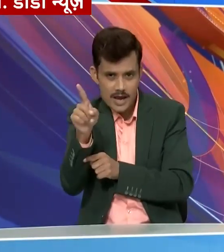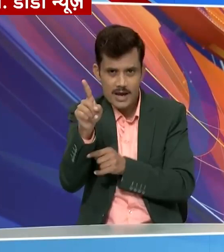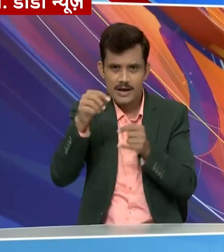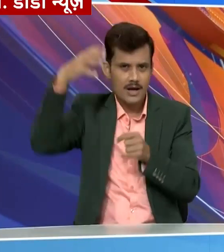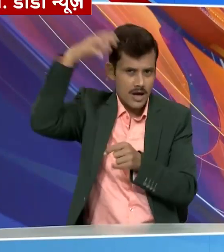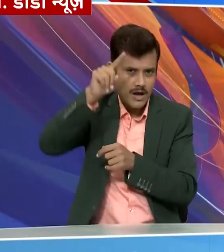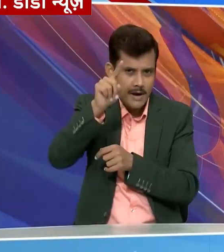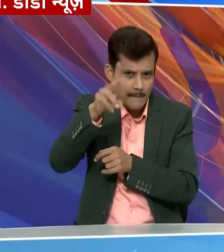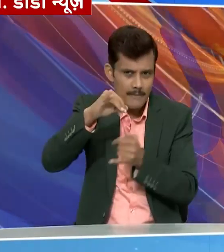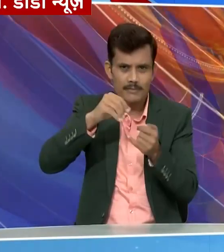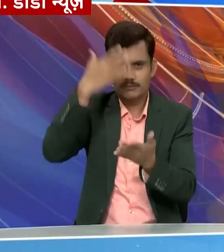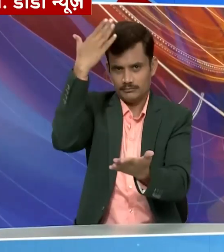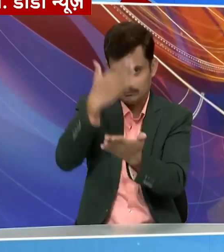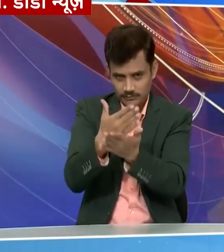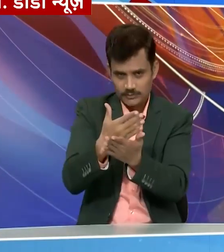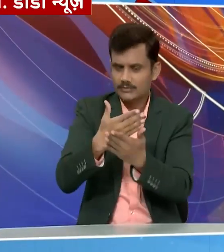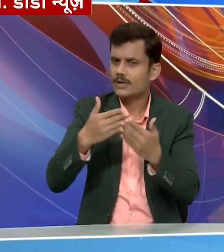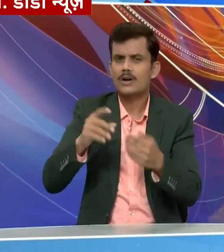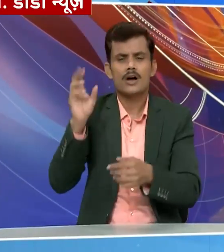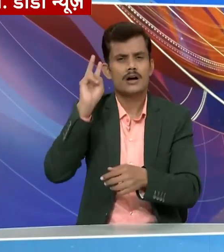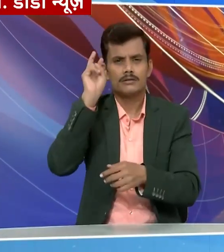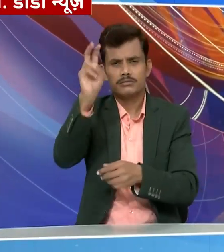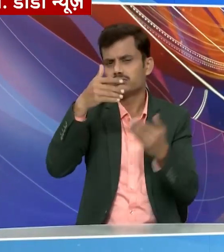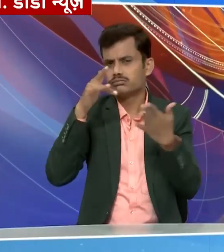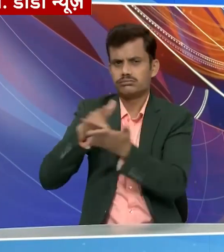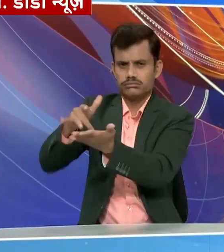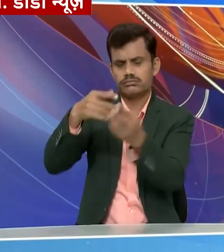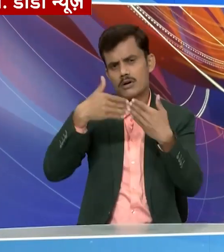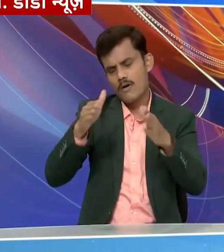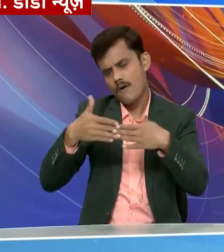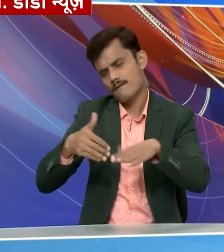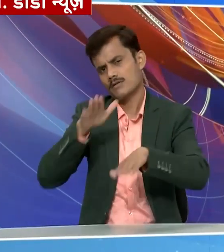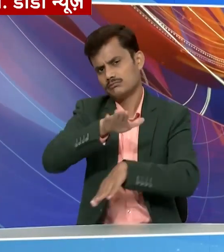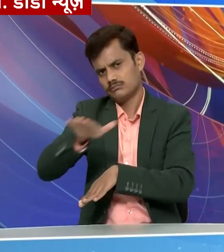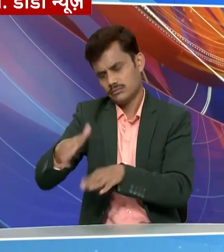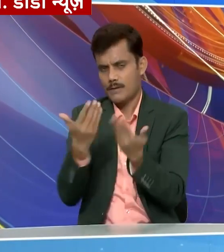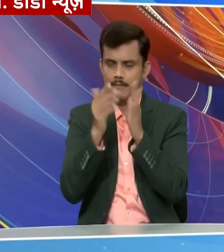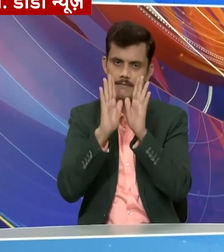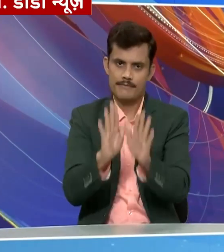रहेगी और इसके अलावा अन्य स्टेशनों पर पार्किंग की सुविधा उपलब्ध रहेगी।